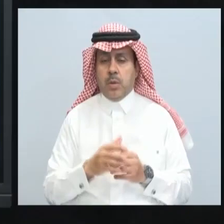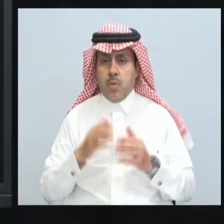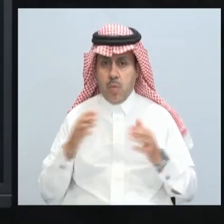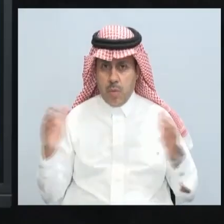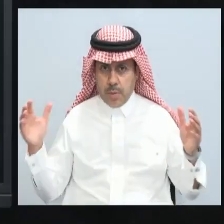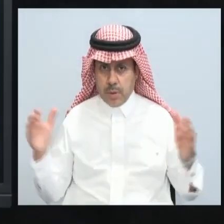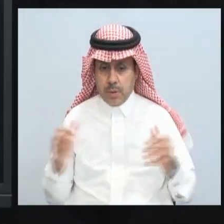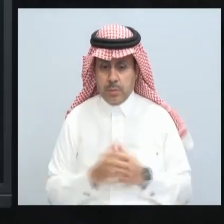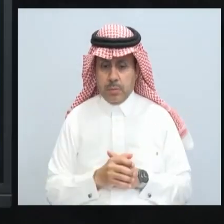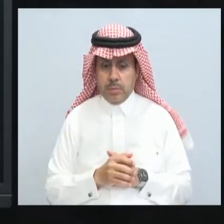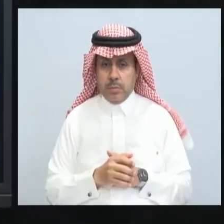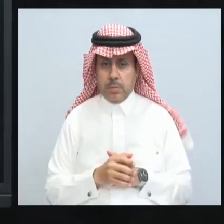تعالى وبركاته